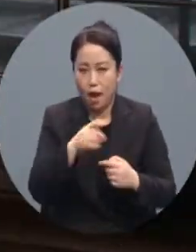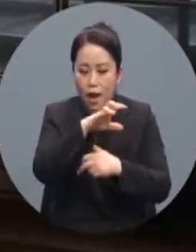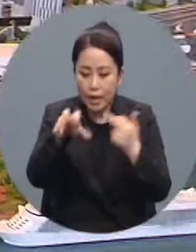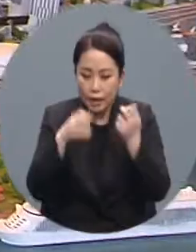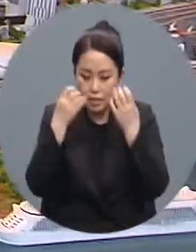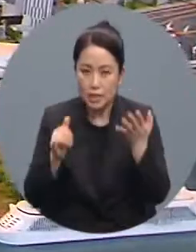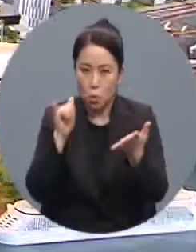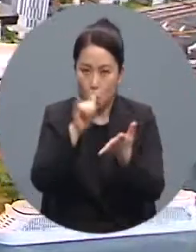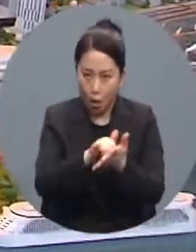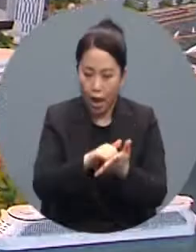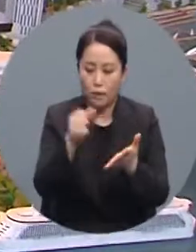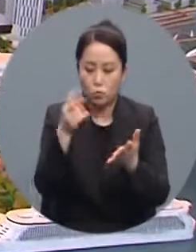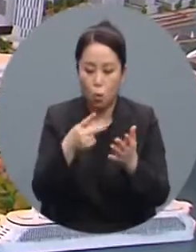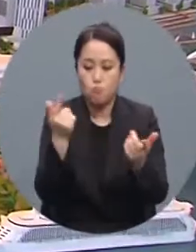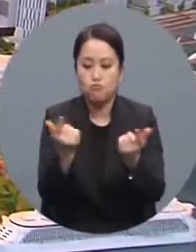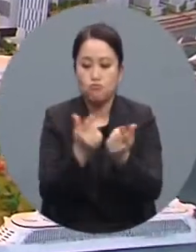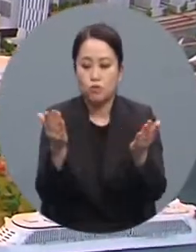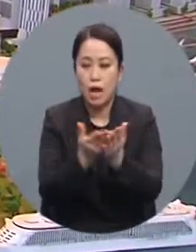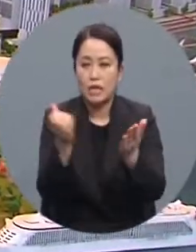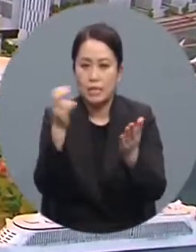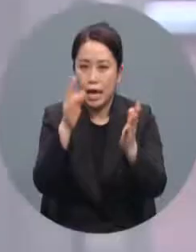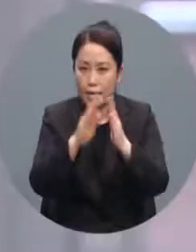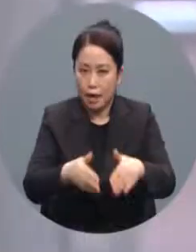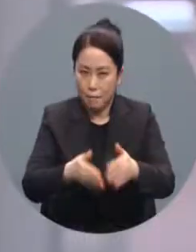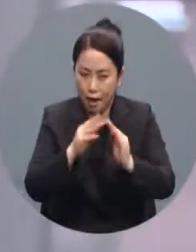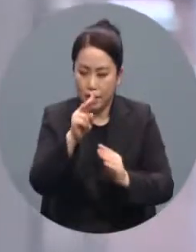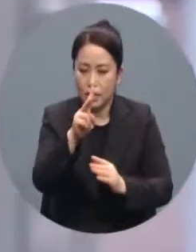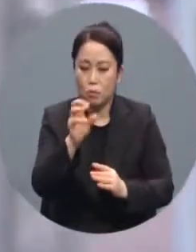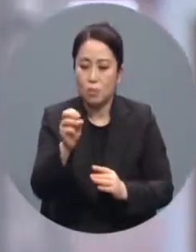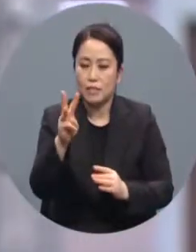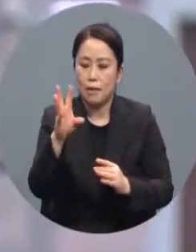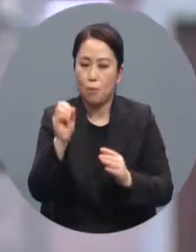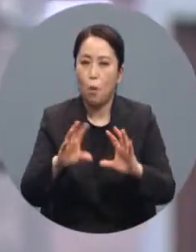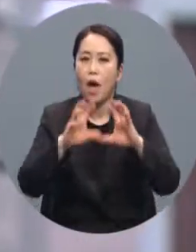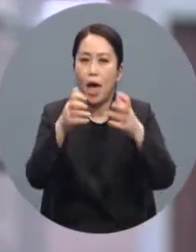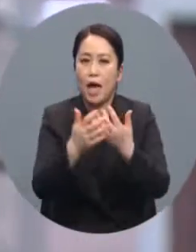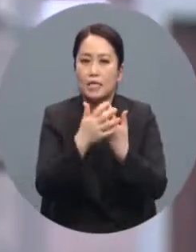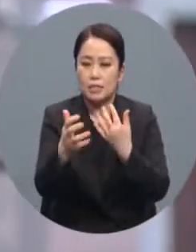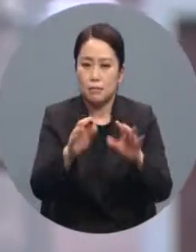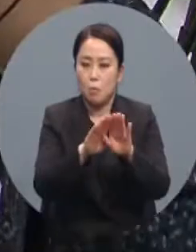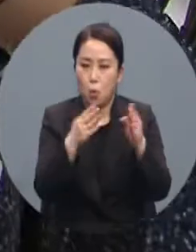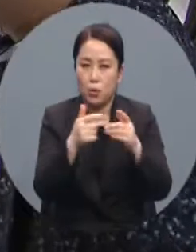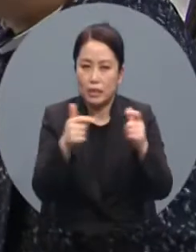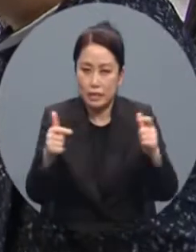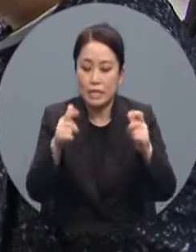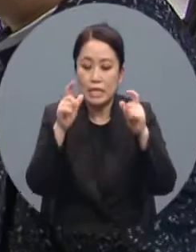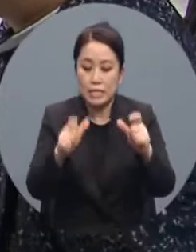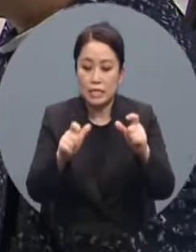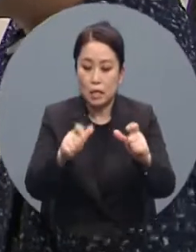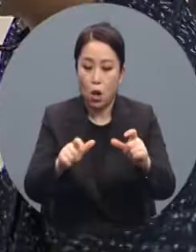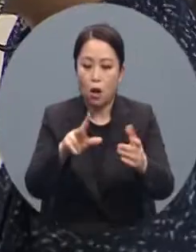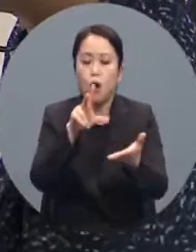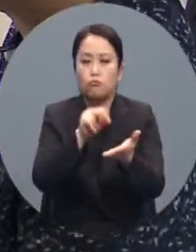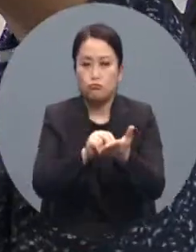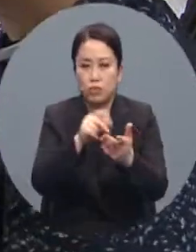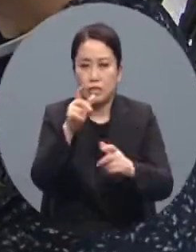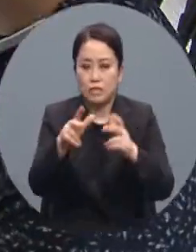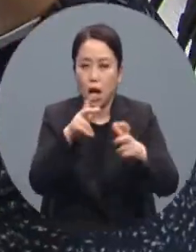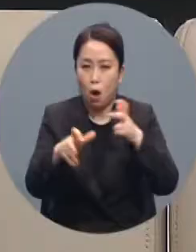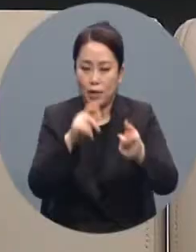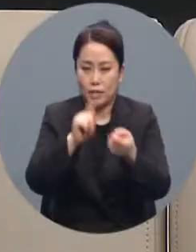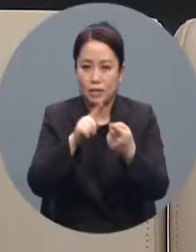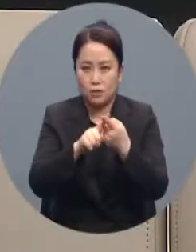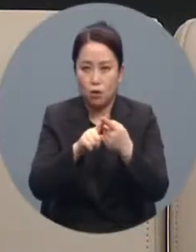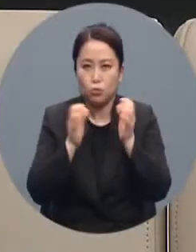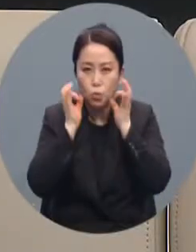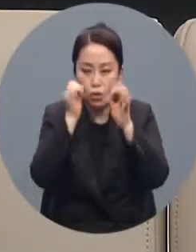가덕신공항과 북항 재개발, 2030 엑스포 등 지역 현안 해결에 앞장서겠다며 지지를 당부했습니다.